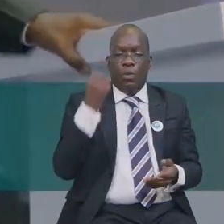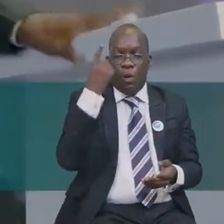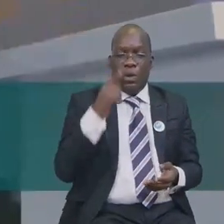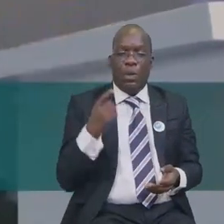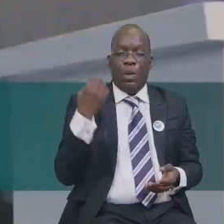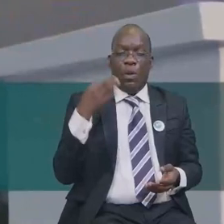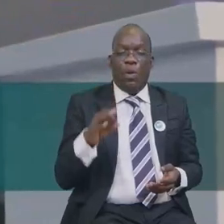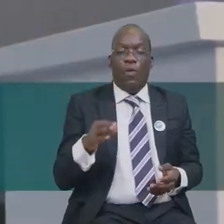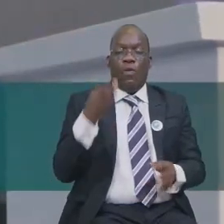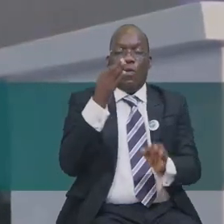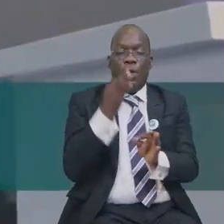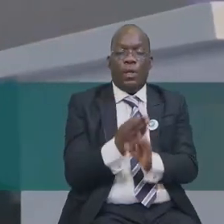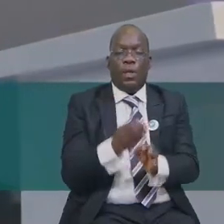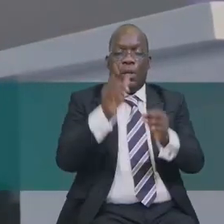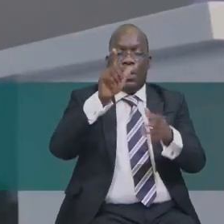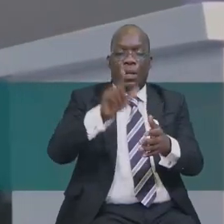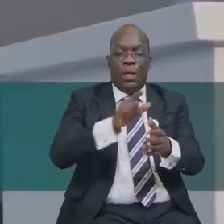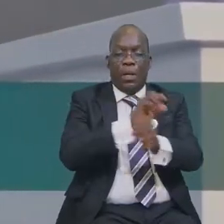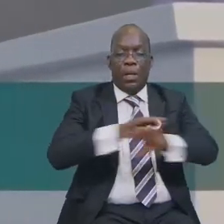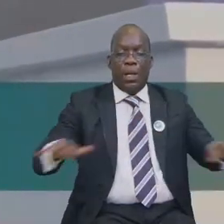des temps. Premier point maintenant,